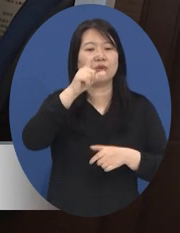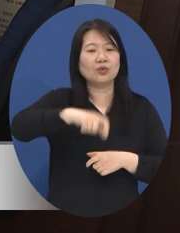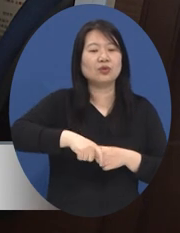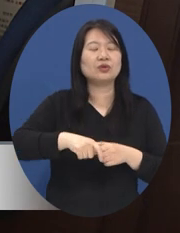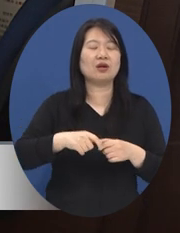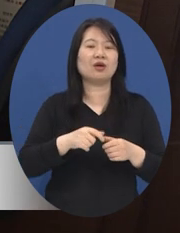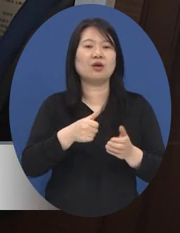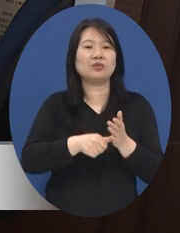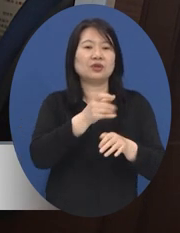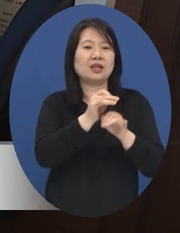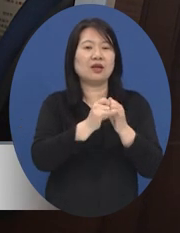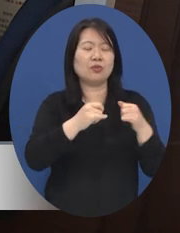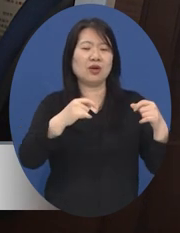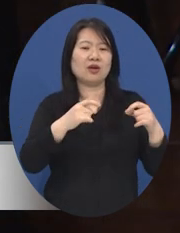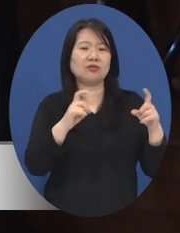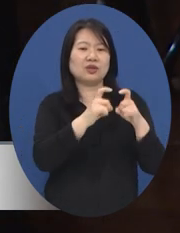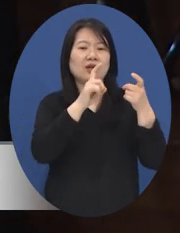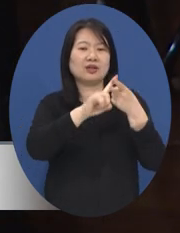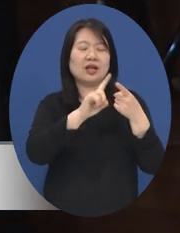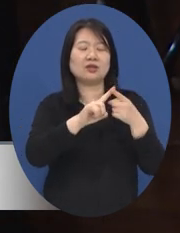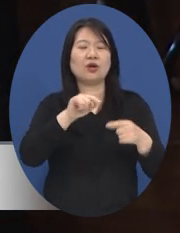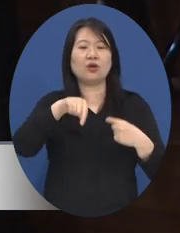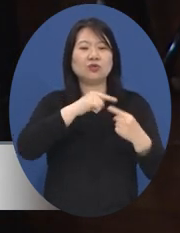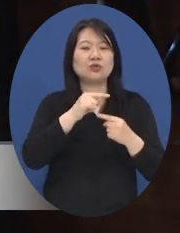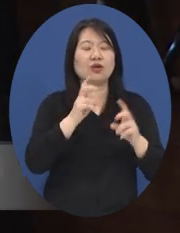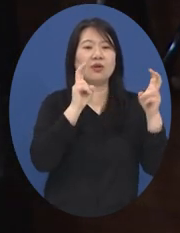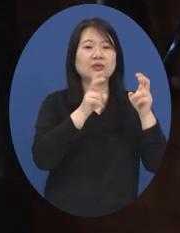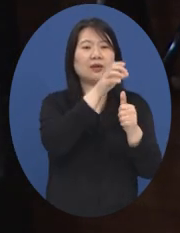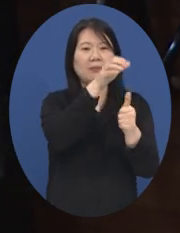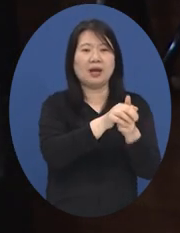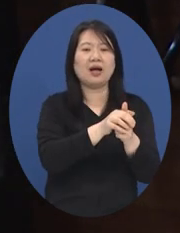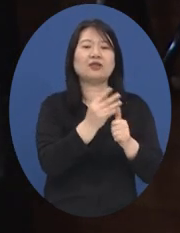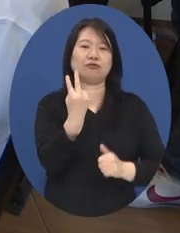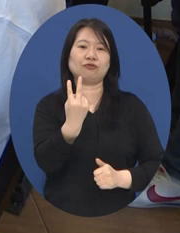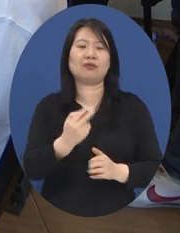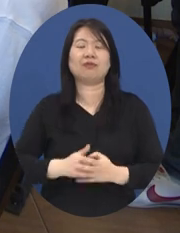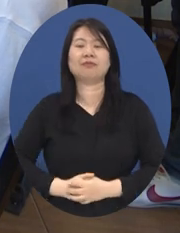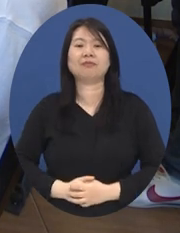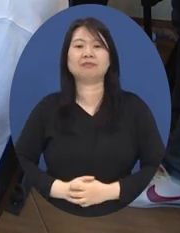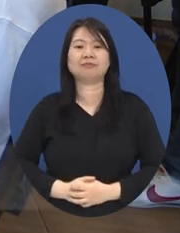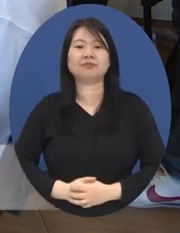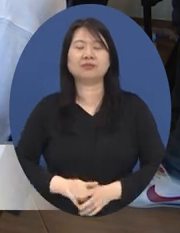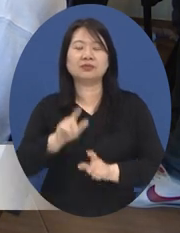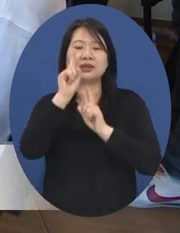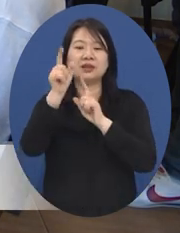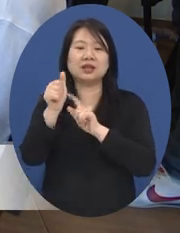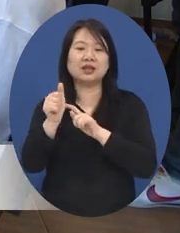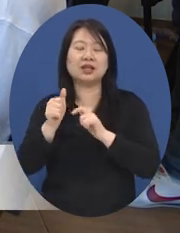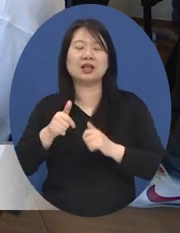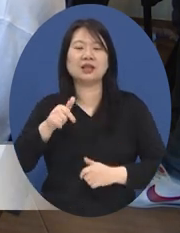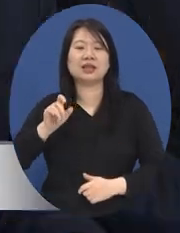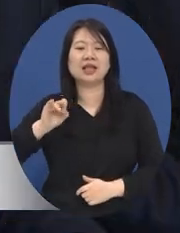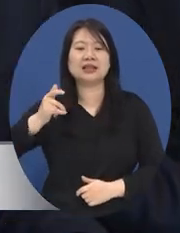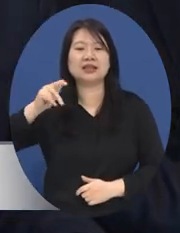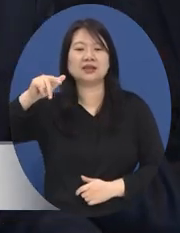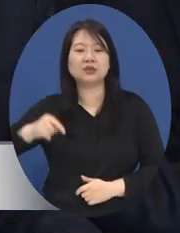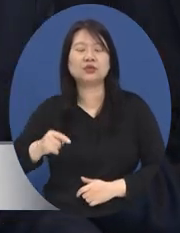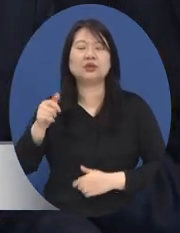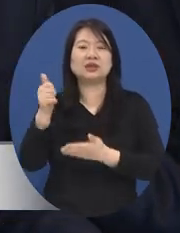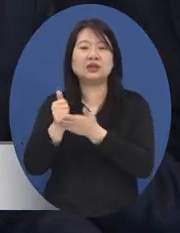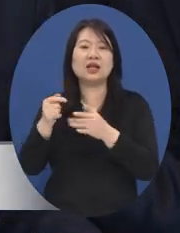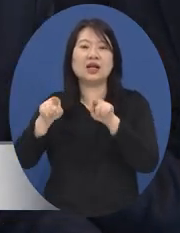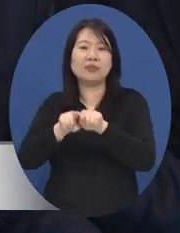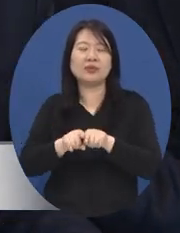소비자 분쟁 등의 서비스 운영은 운영업체가 맡아 운영하고 있습니다. 이재명 지사는 강임준 군산시장과